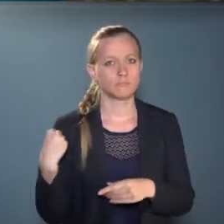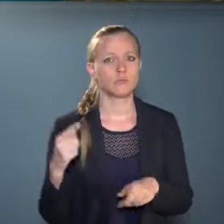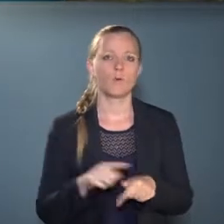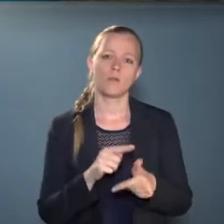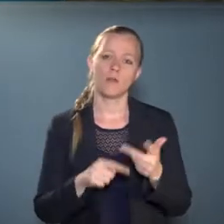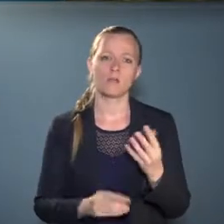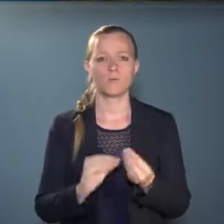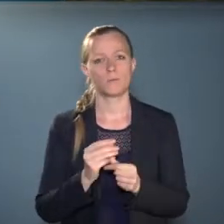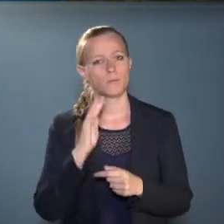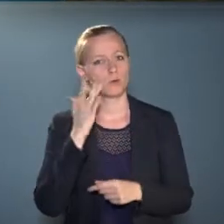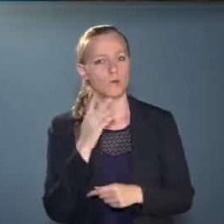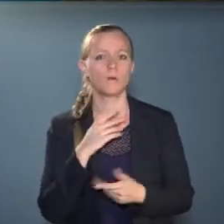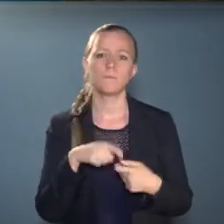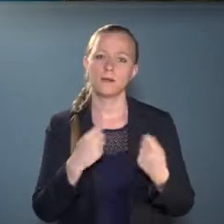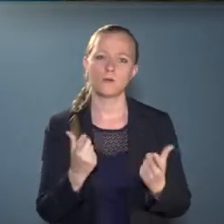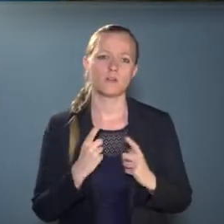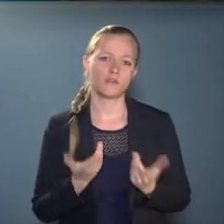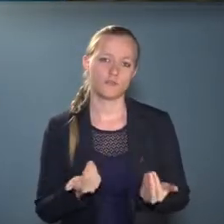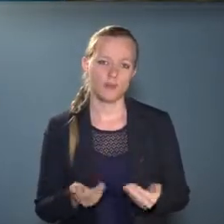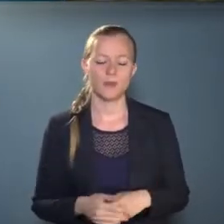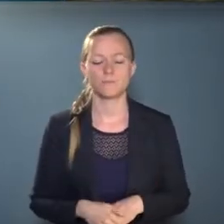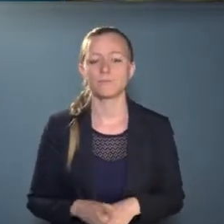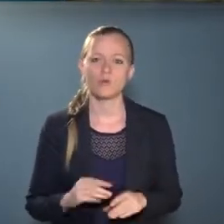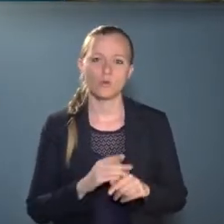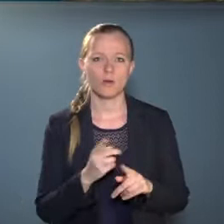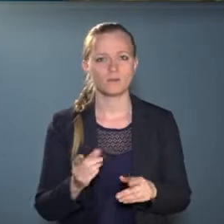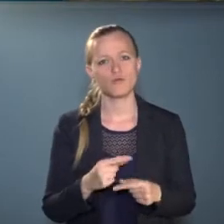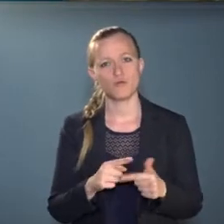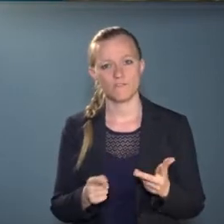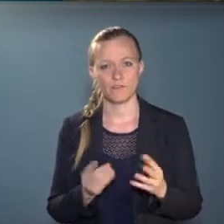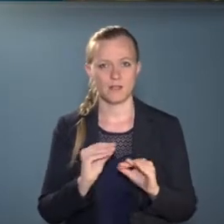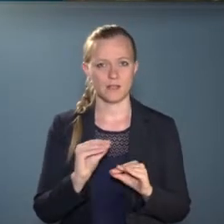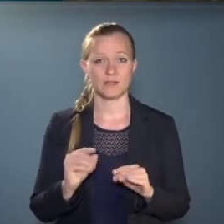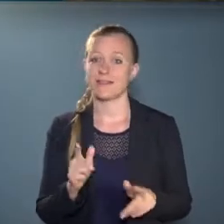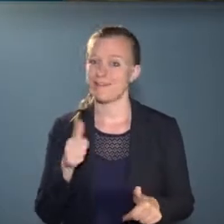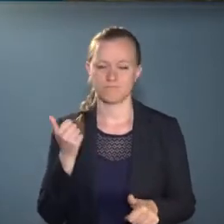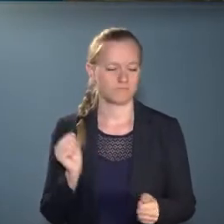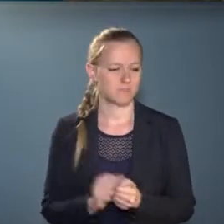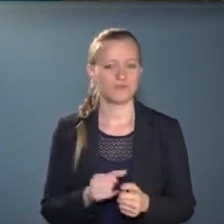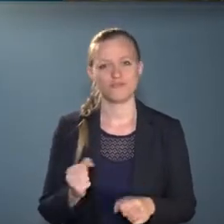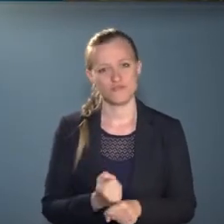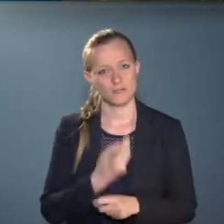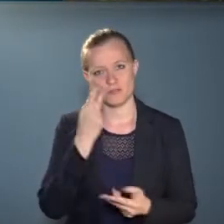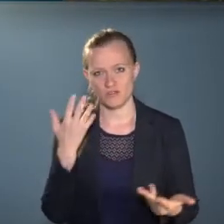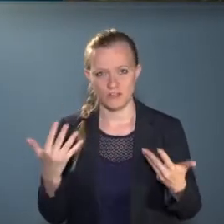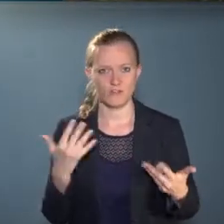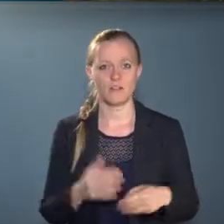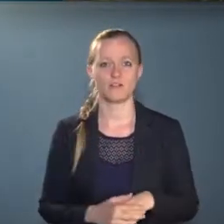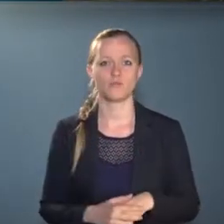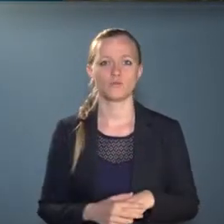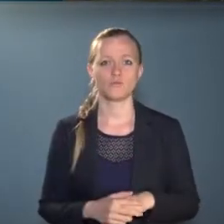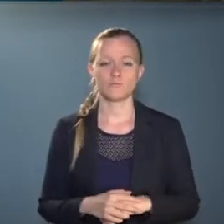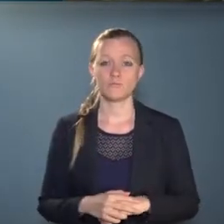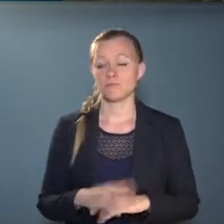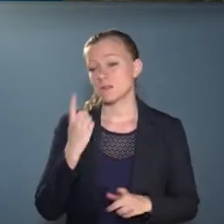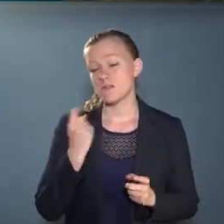problémákat, gondokat, amelyre a megoldást várja. Úgyhogy nagyon sokaknak sokfélét jelent. Egy biztos, izgalmas, látványos,